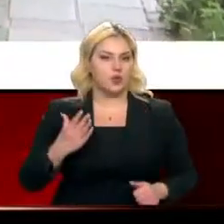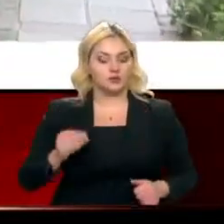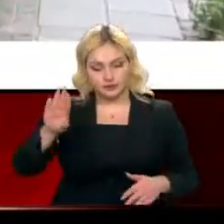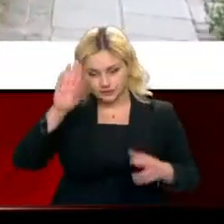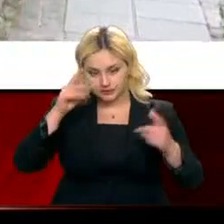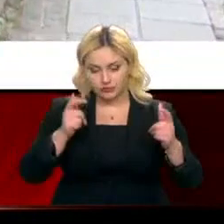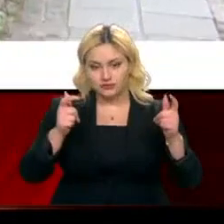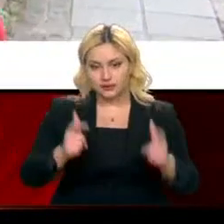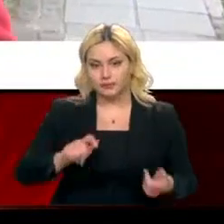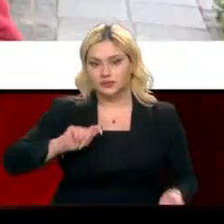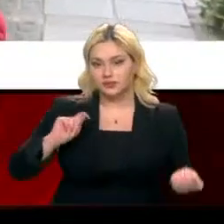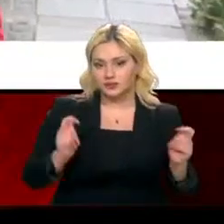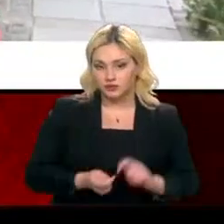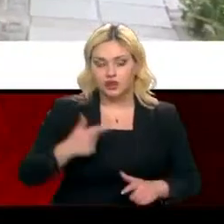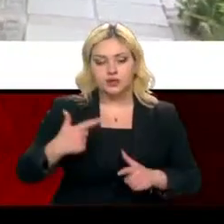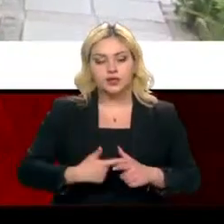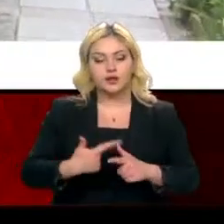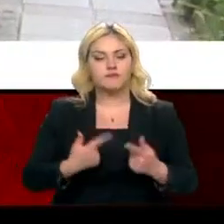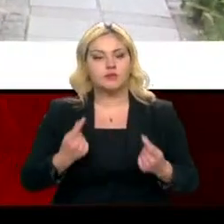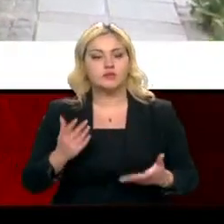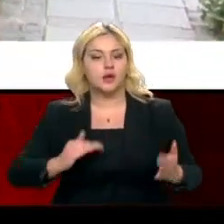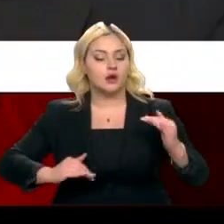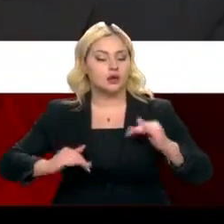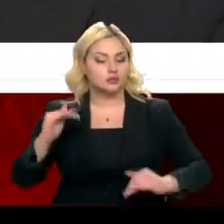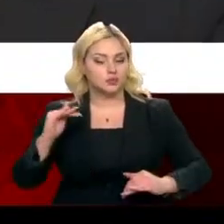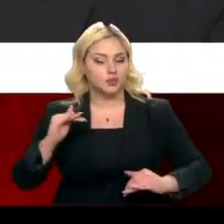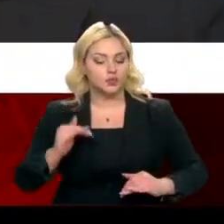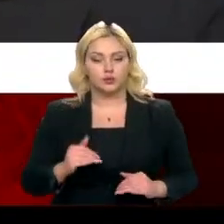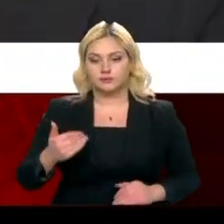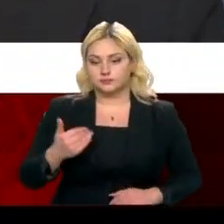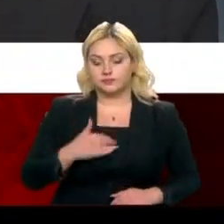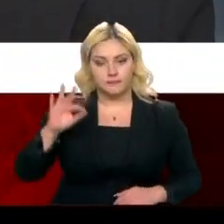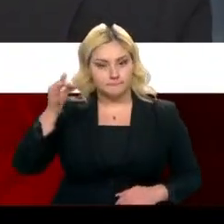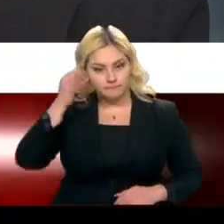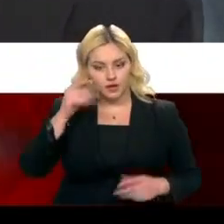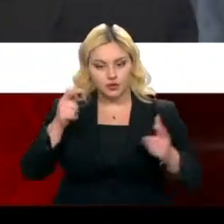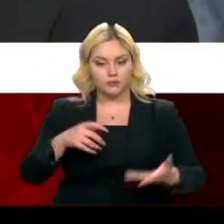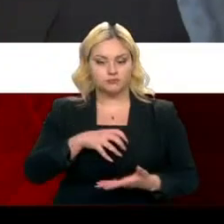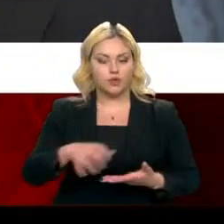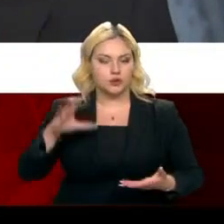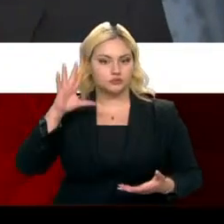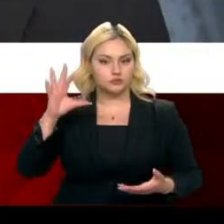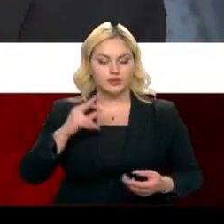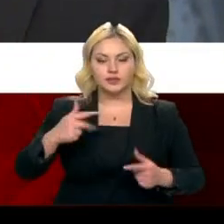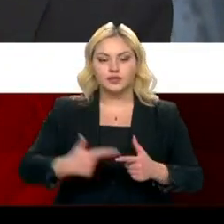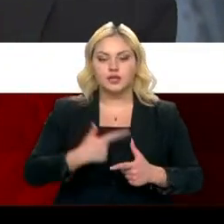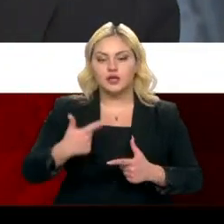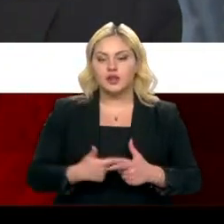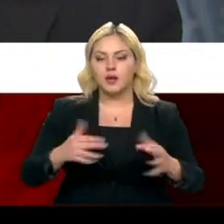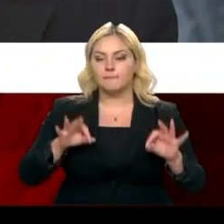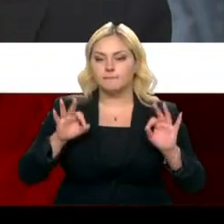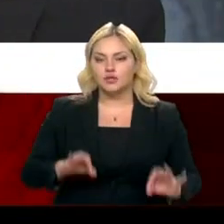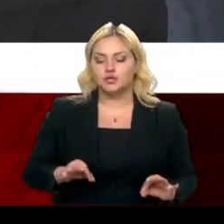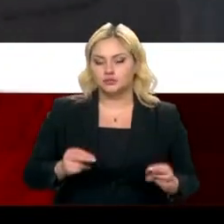İstanbul'da semt değiştikçe kira fiyatları daha da artıyor. Ben Bakırköy bölge uzmanıyım. Burada kiraların